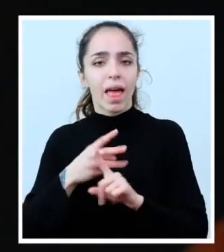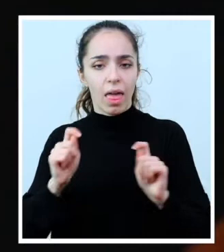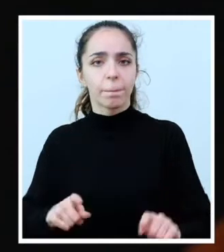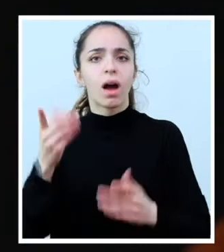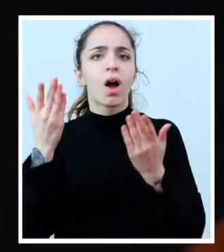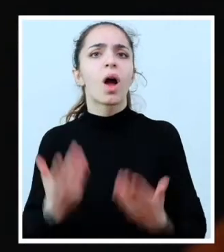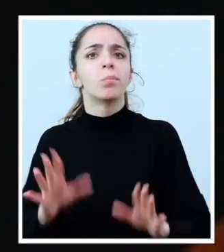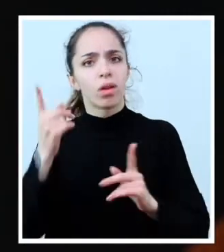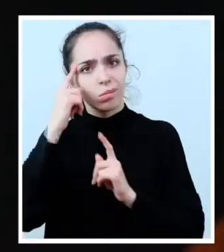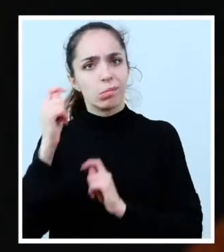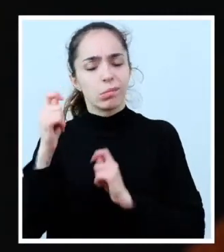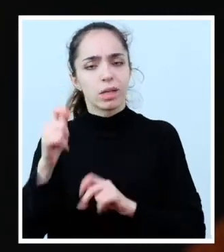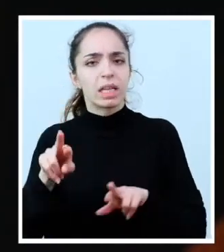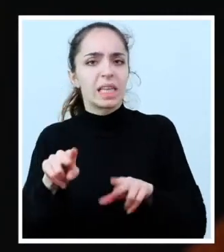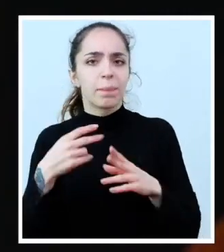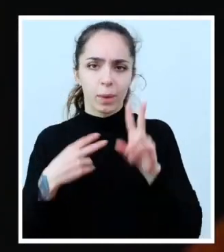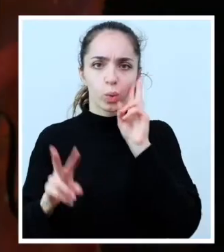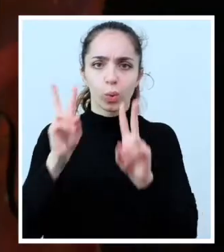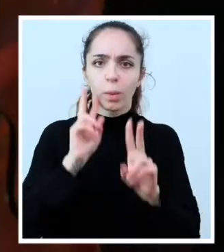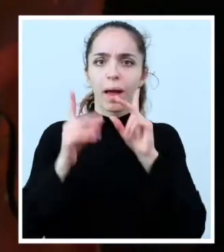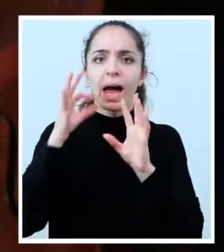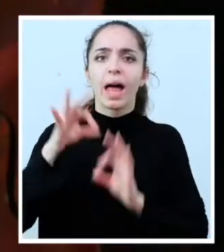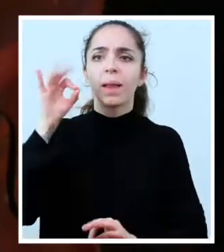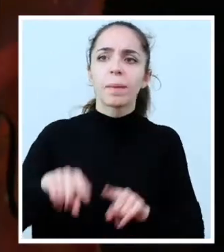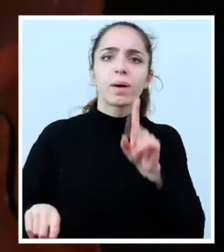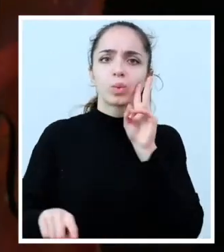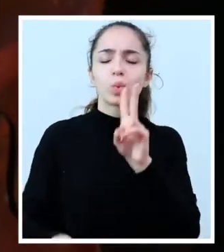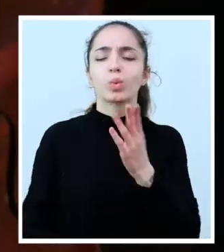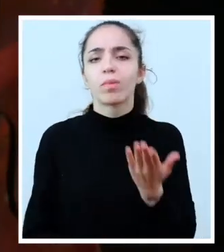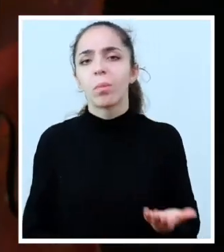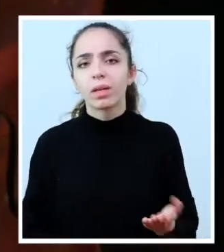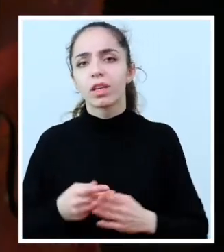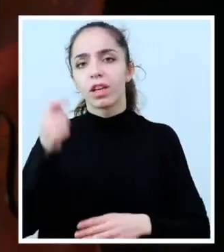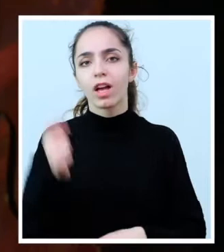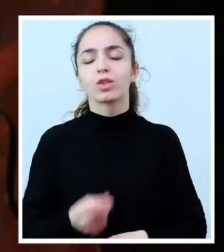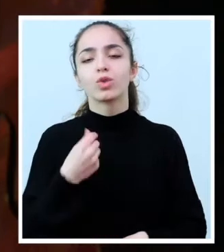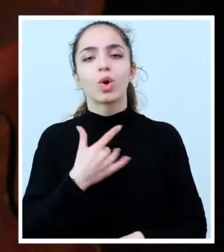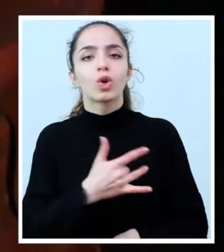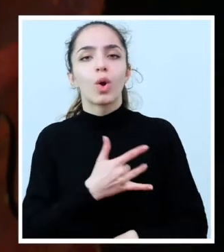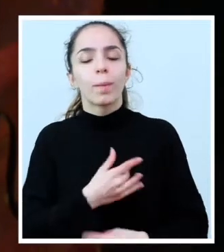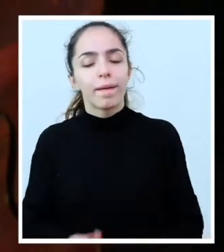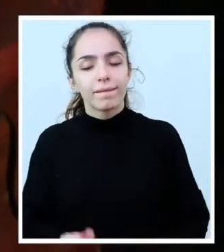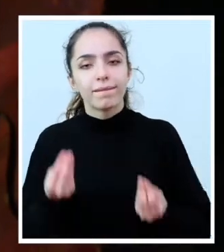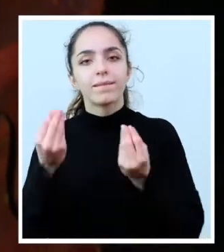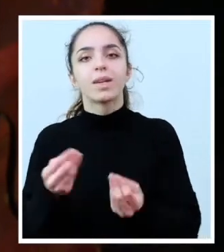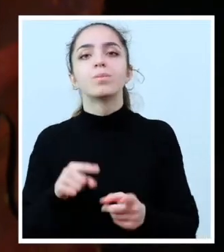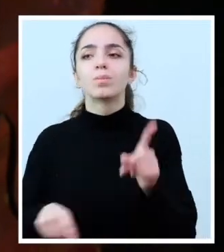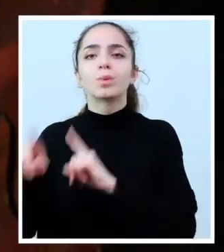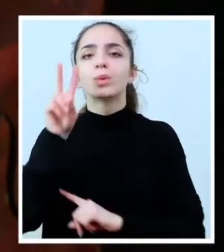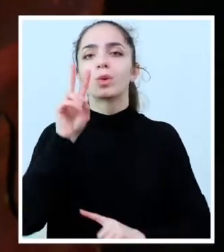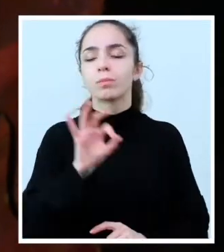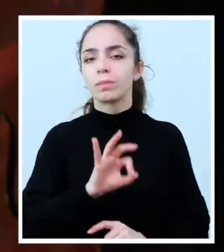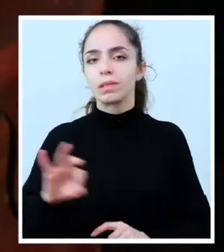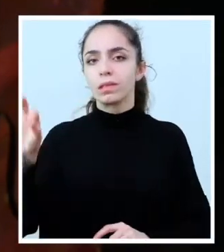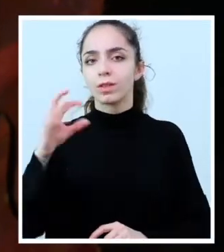alıyor. Ve hala çok klasik müzisyen gözüyle bakıp hani beste yapan bir müzisyen olduğunu kabul etmemek